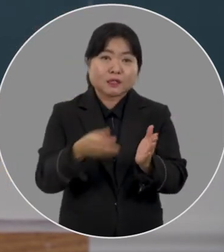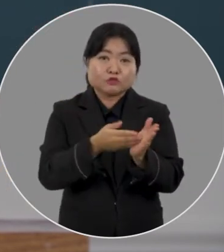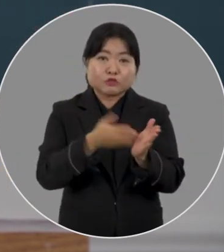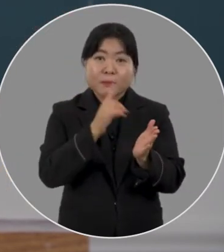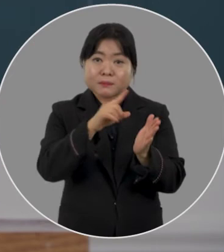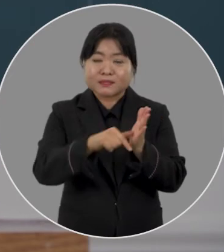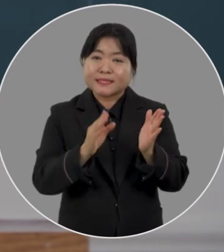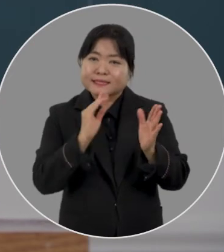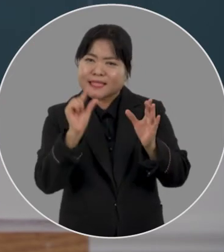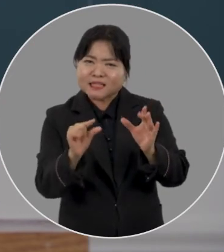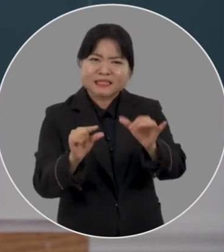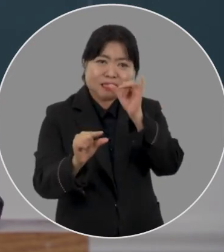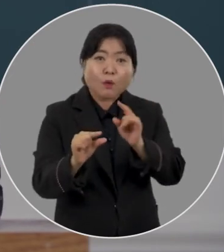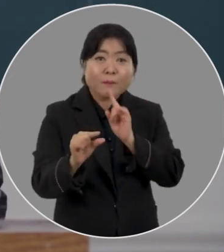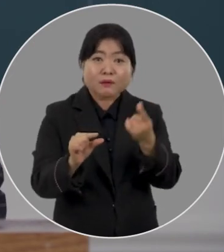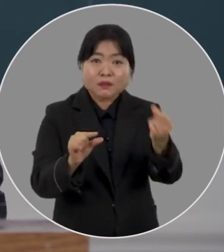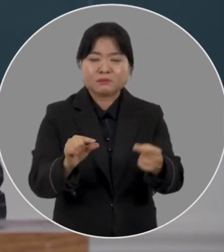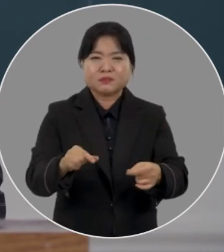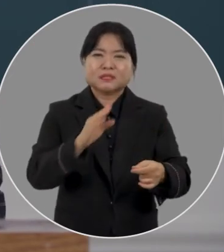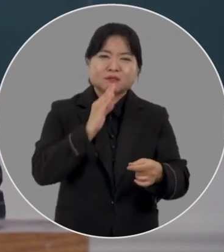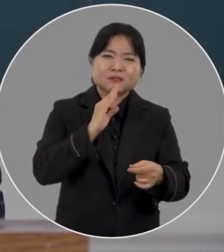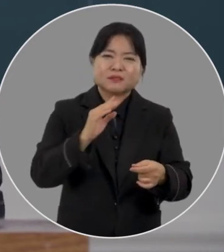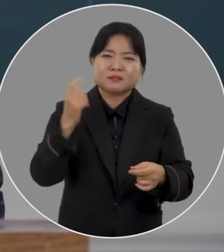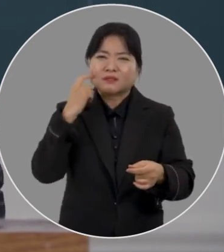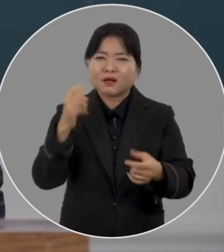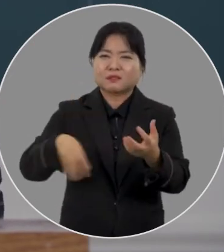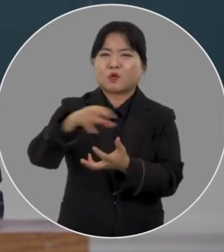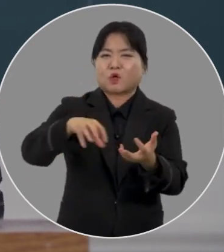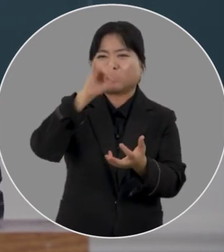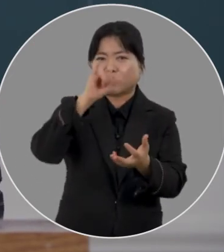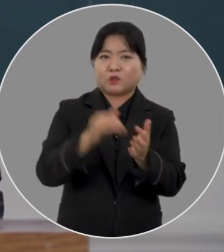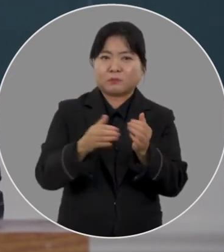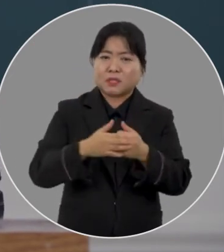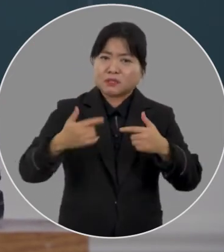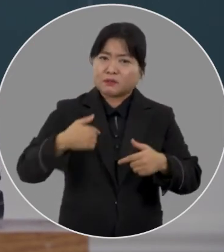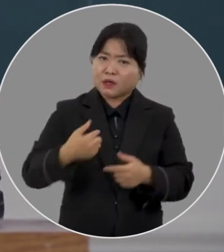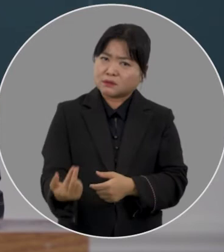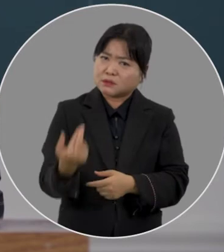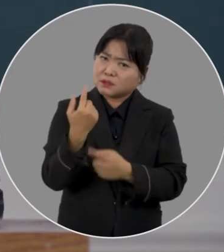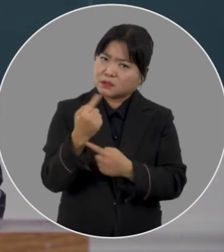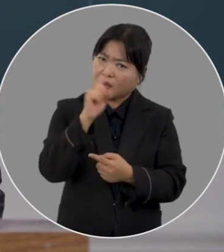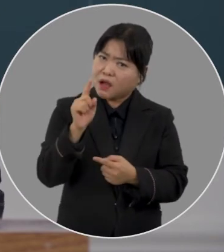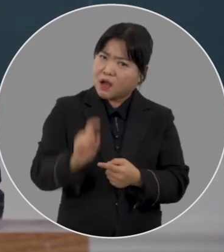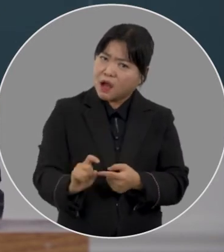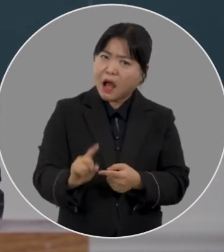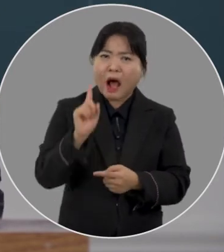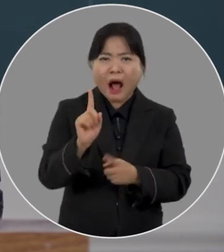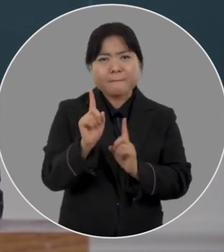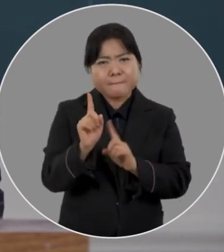섞여 있다는 말씀하신 것처럼 늘 혼재되어 있기 때문에 늘 이거 내가 틀린 거 아니야?